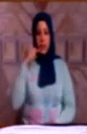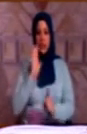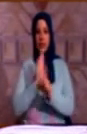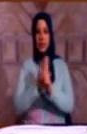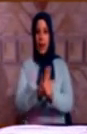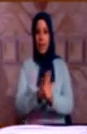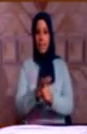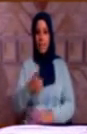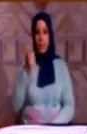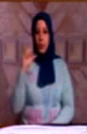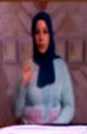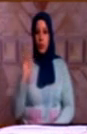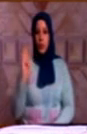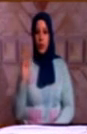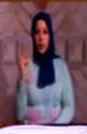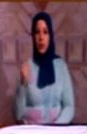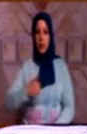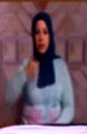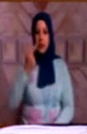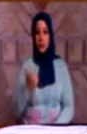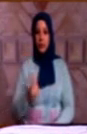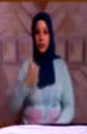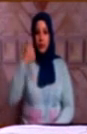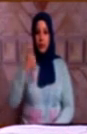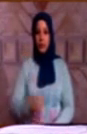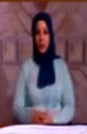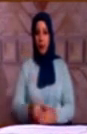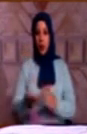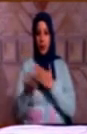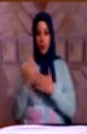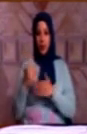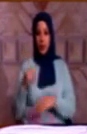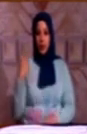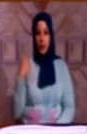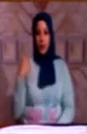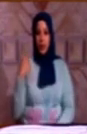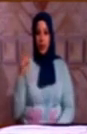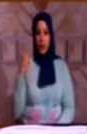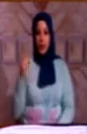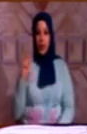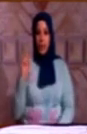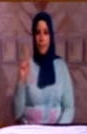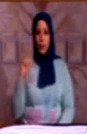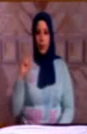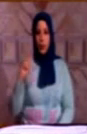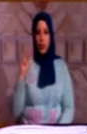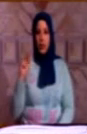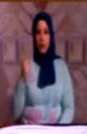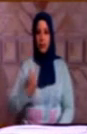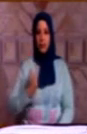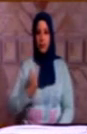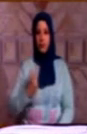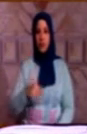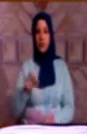اوكرانيا النهارده وخلال اليومين اللي فاتوا دول هنشوف حتى الرئيس بوتين كان بيذكر اكثر من مره